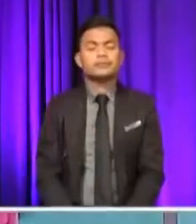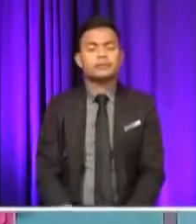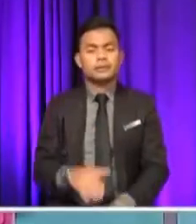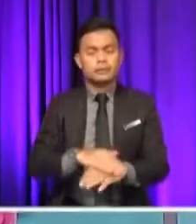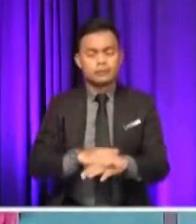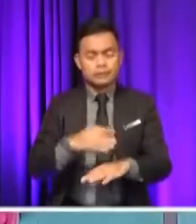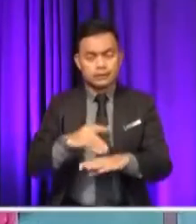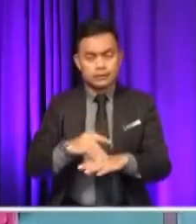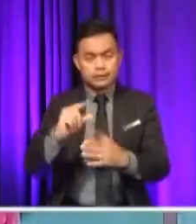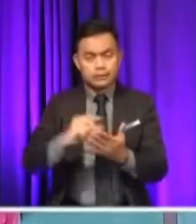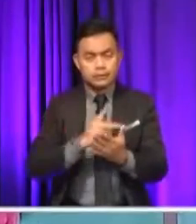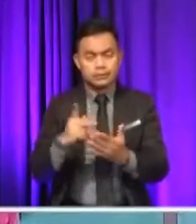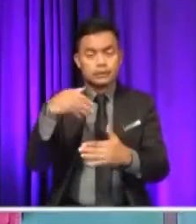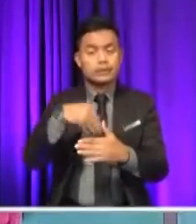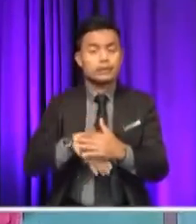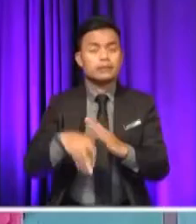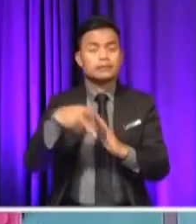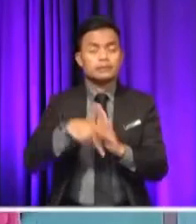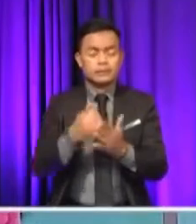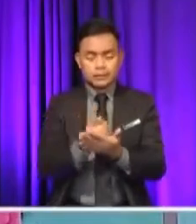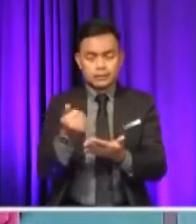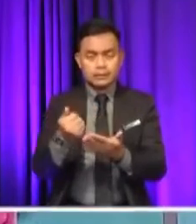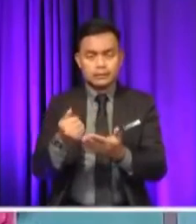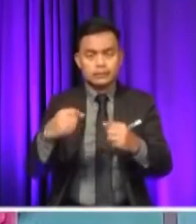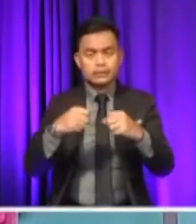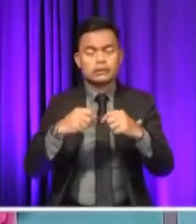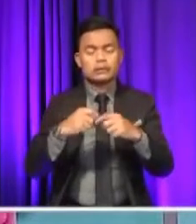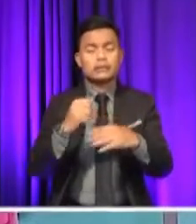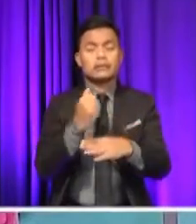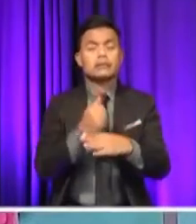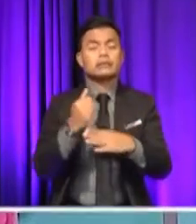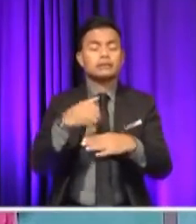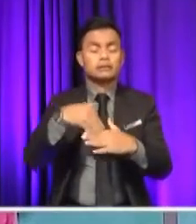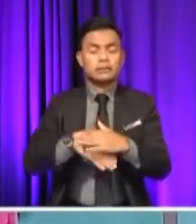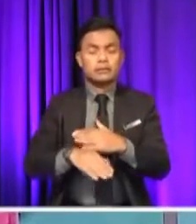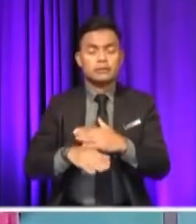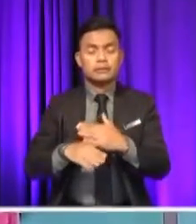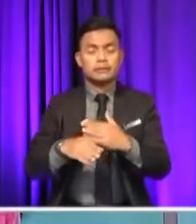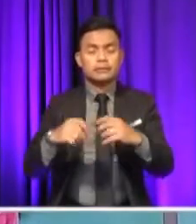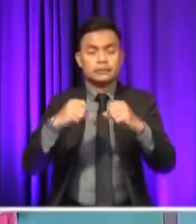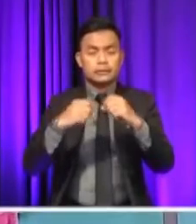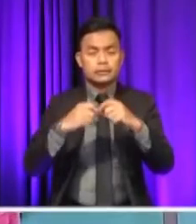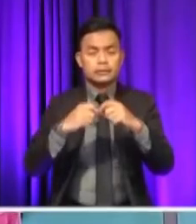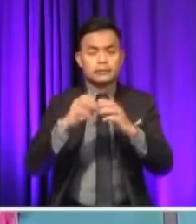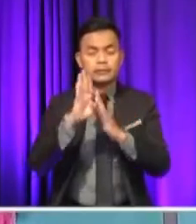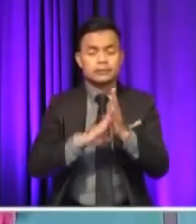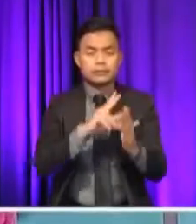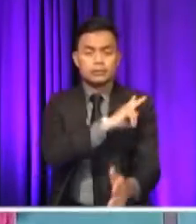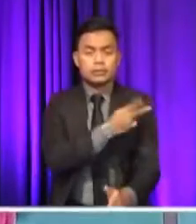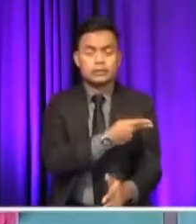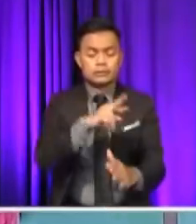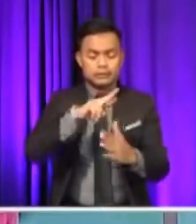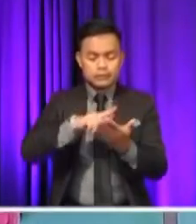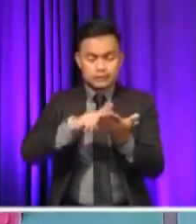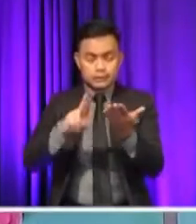digunakan dalam peralatan elektrik mudah alih atau di dalam alatan elektrik berkuasa rendah sebab dia guna bateri je kan.